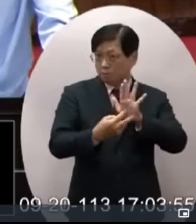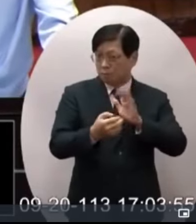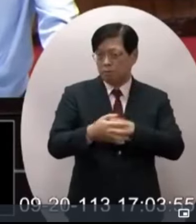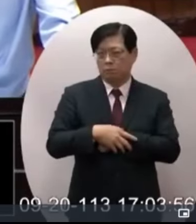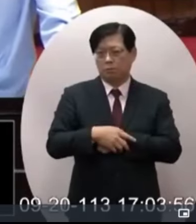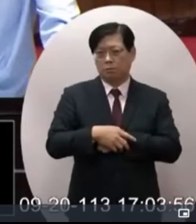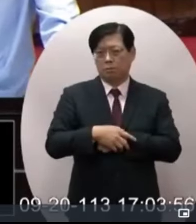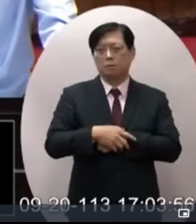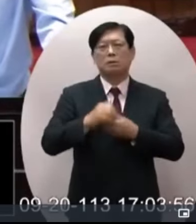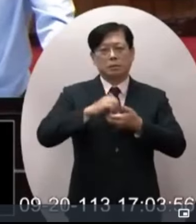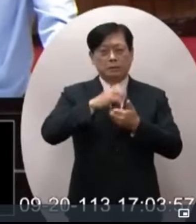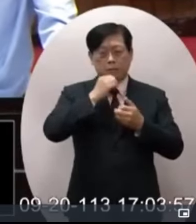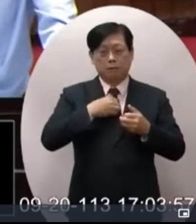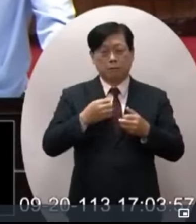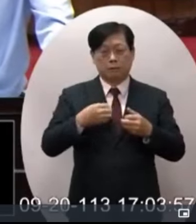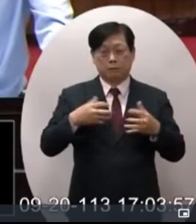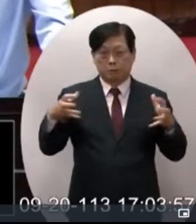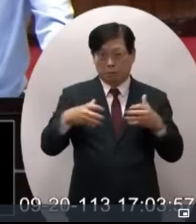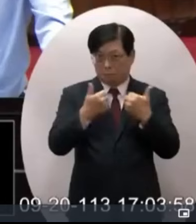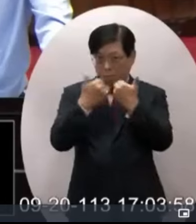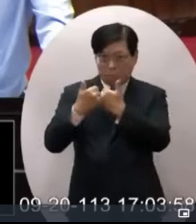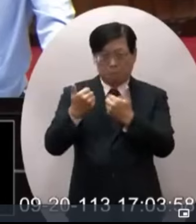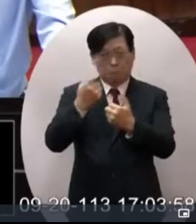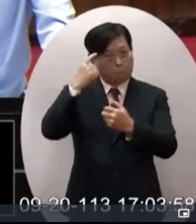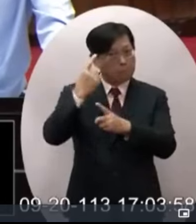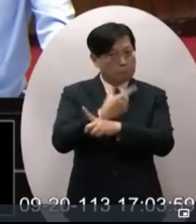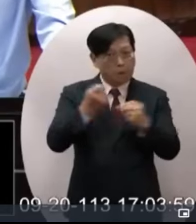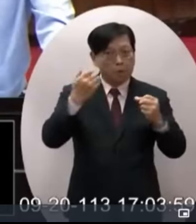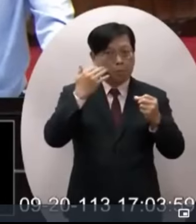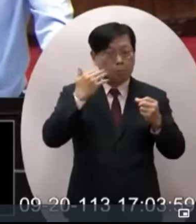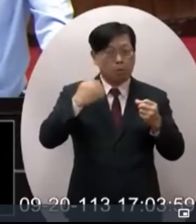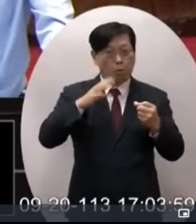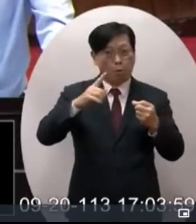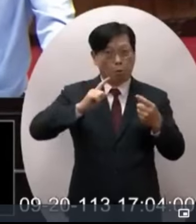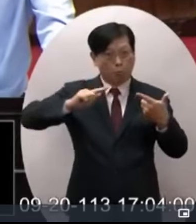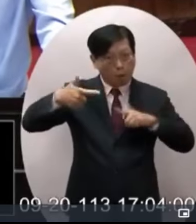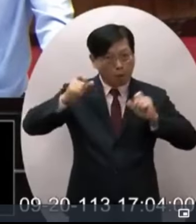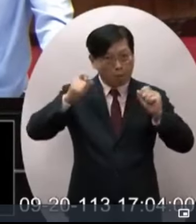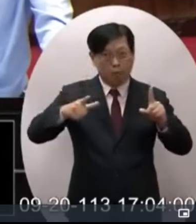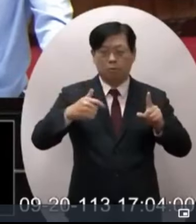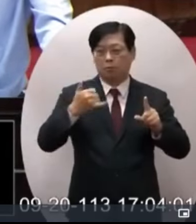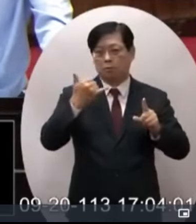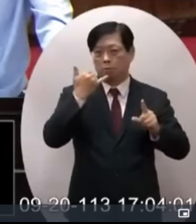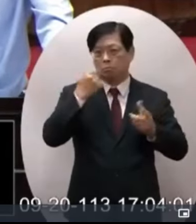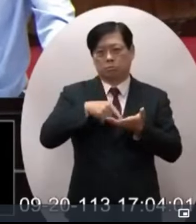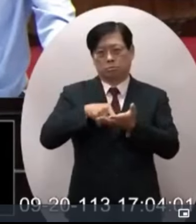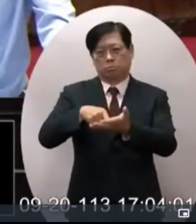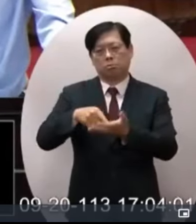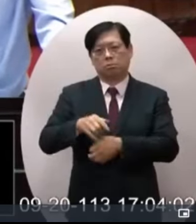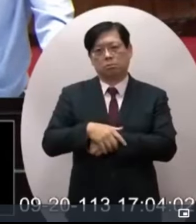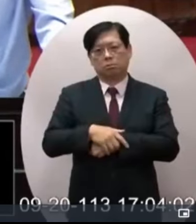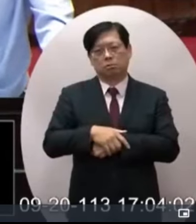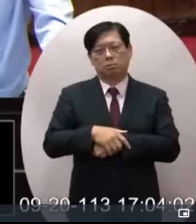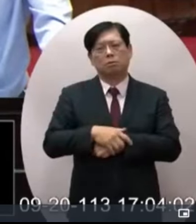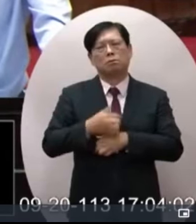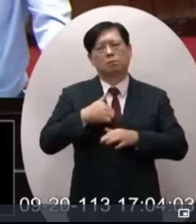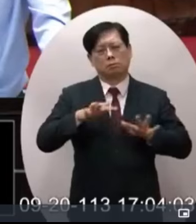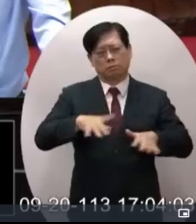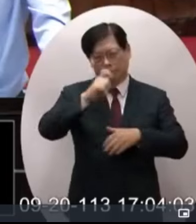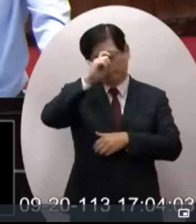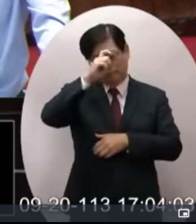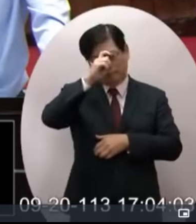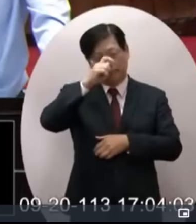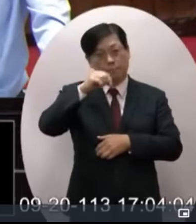含说合议庭一定要一致哈、才就是如果没有一致的决议就可以提出。好，所以在这边我希